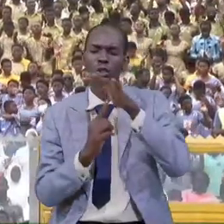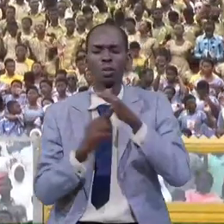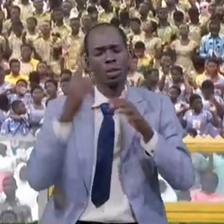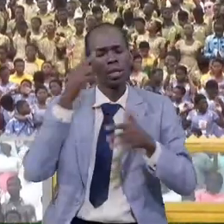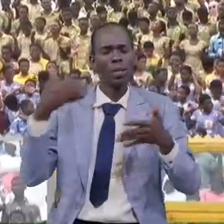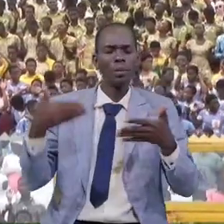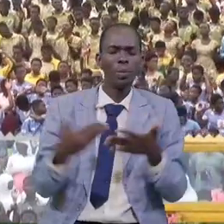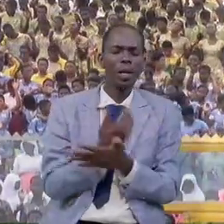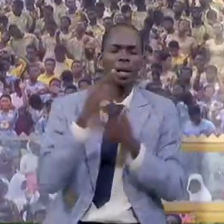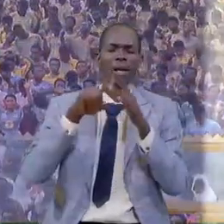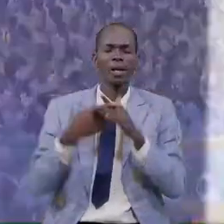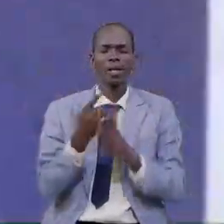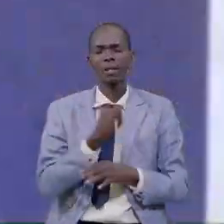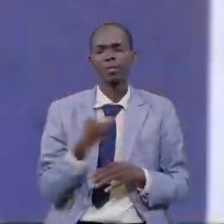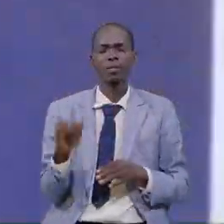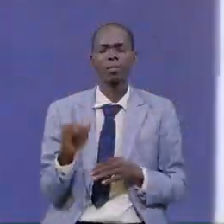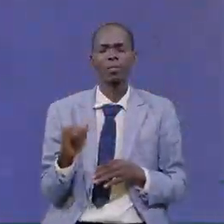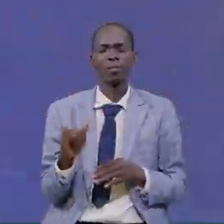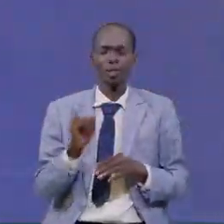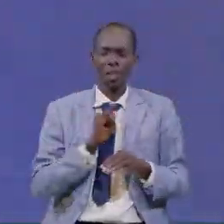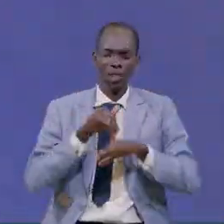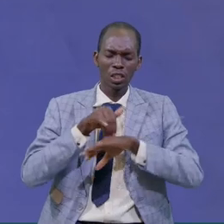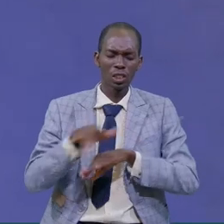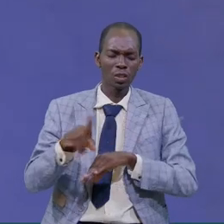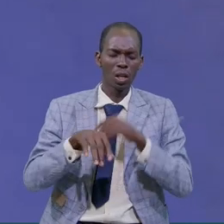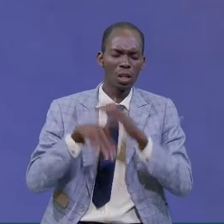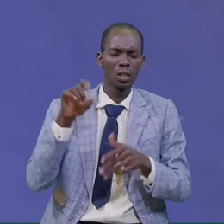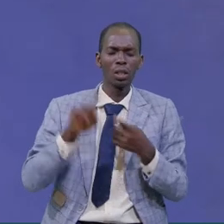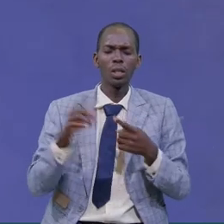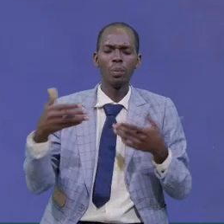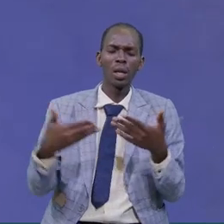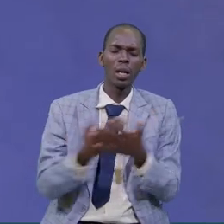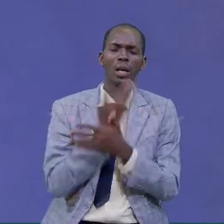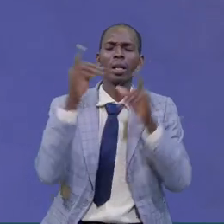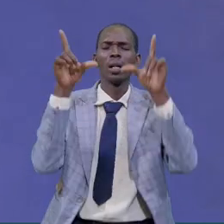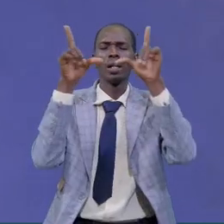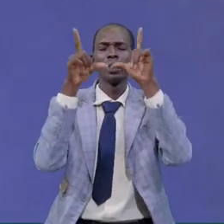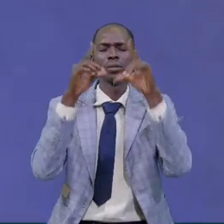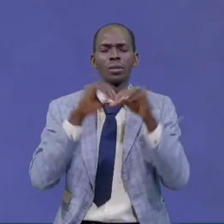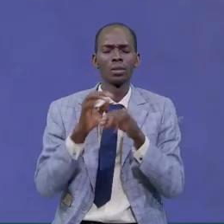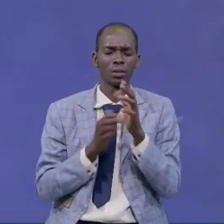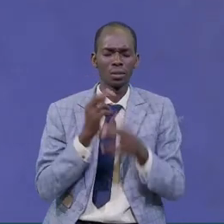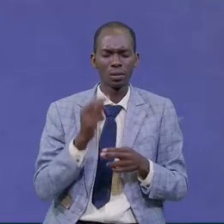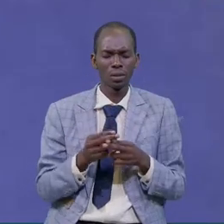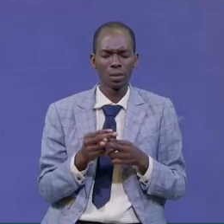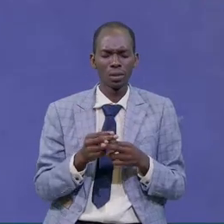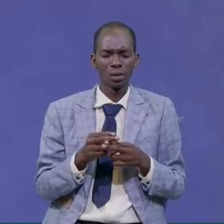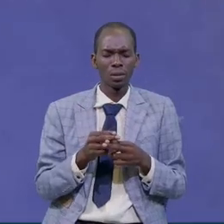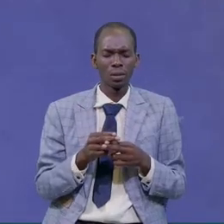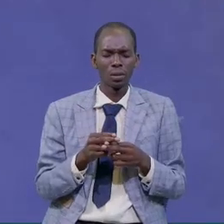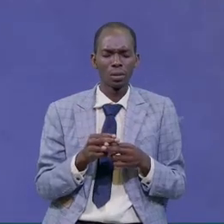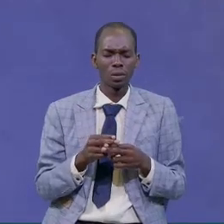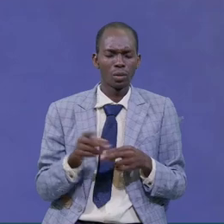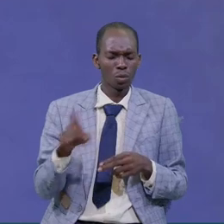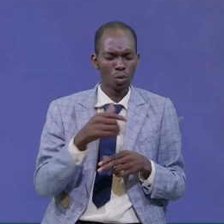nouveau départ. Je t'envoie pour un niveau supérieur. Tu as entendu parler de moi,